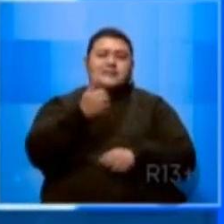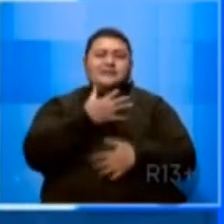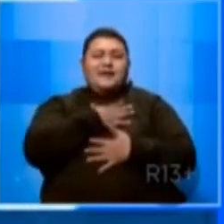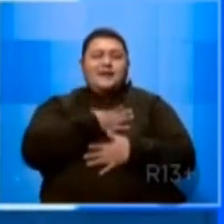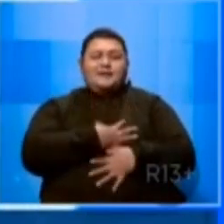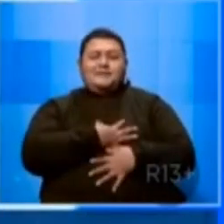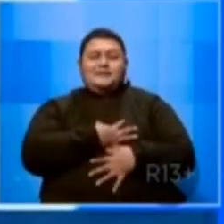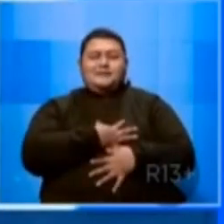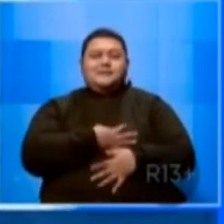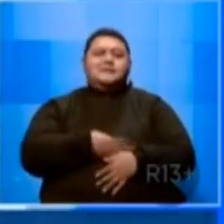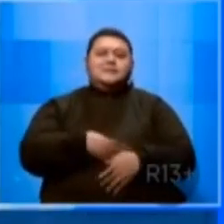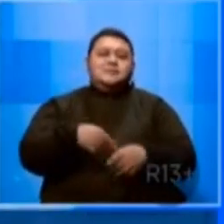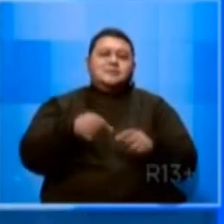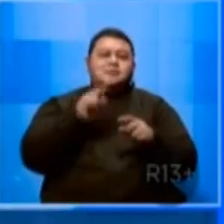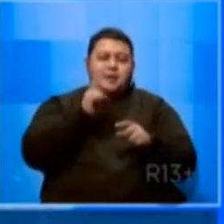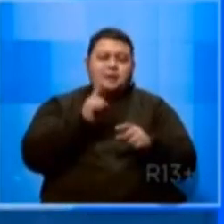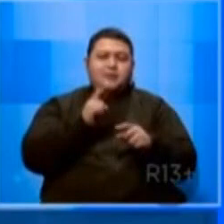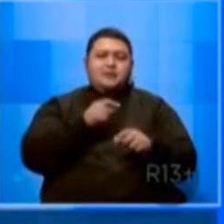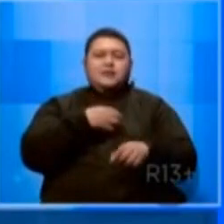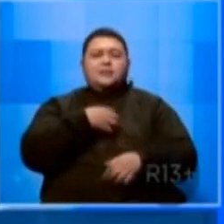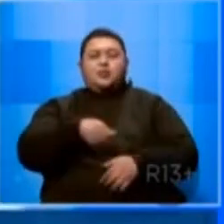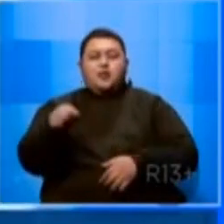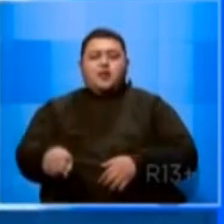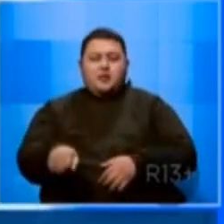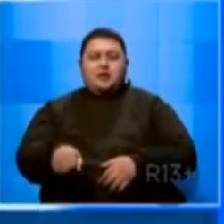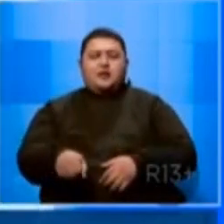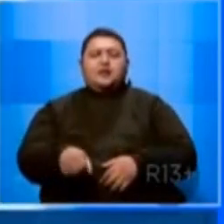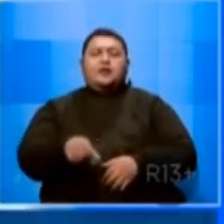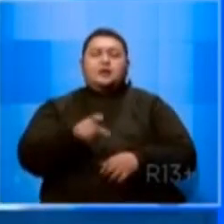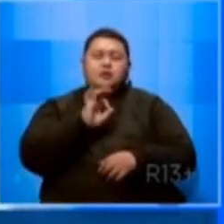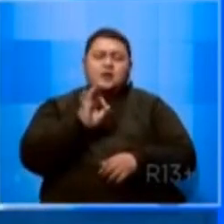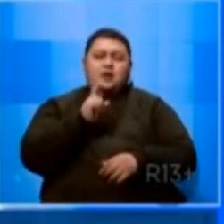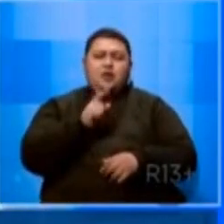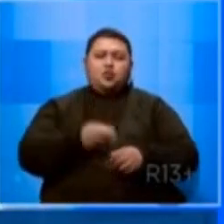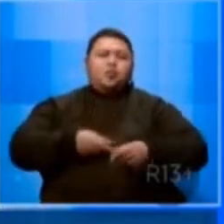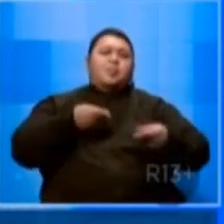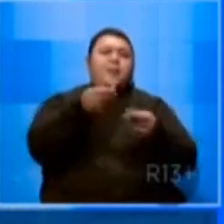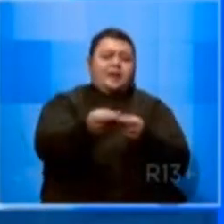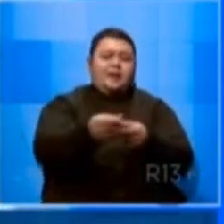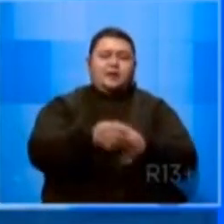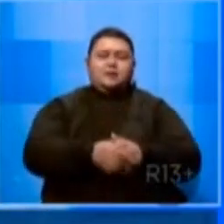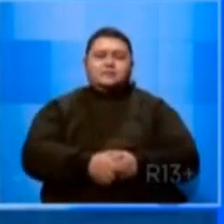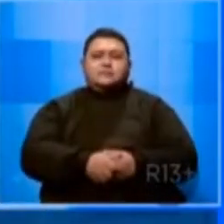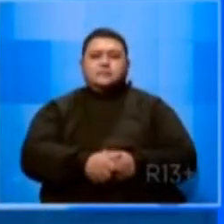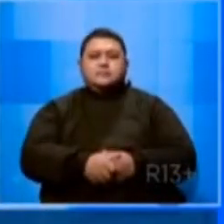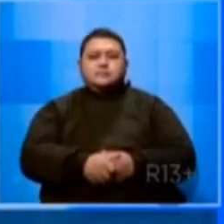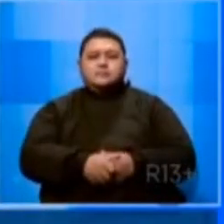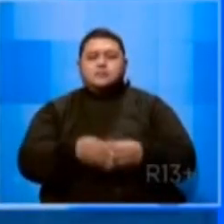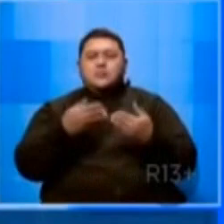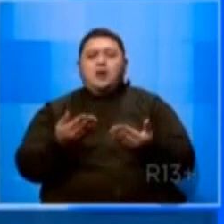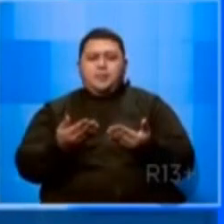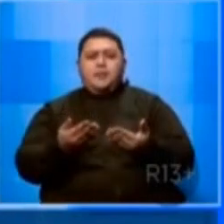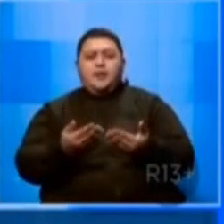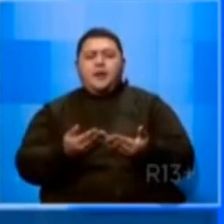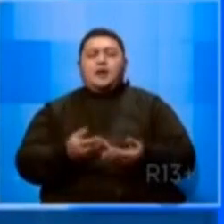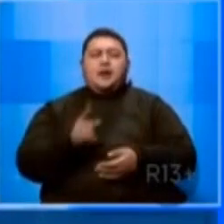Saya yakin PH juga tidak melakukan upaya hukum banding yang jadi persoalan begini Apabila ada salah